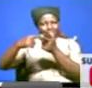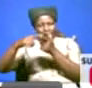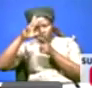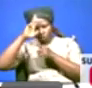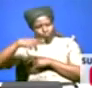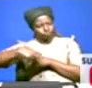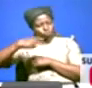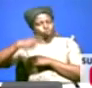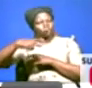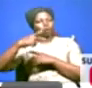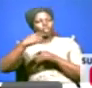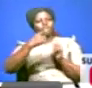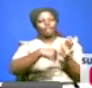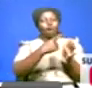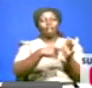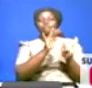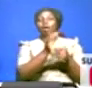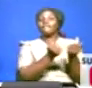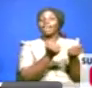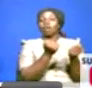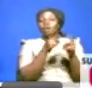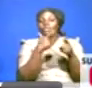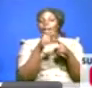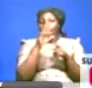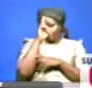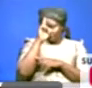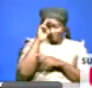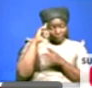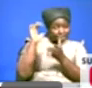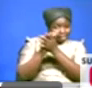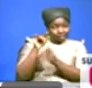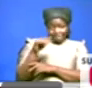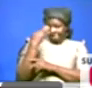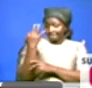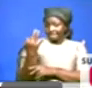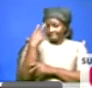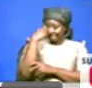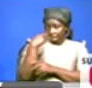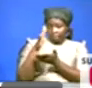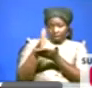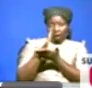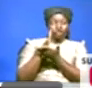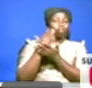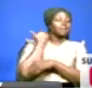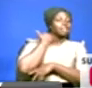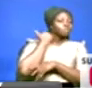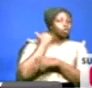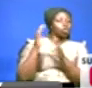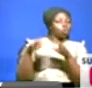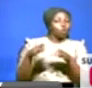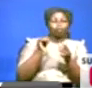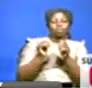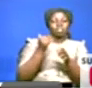gari hilo. Lumati alisema polisi wanaamini kuwa washukiwa hao watatu ni sehemu ya genge la majambazi ambalo